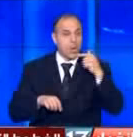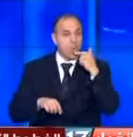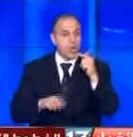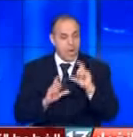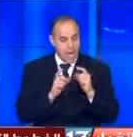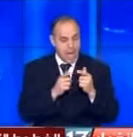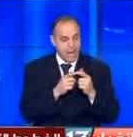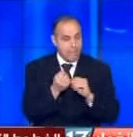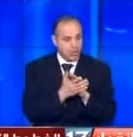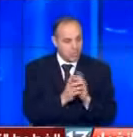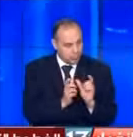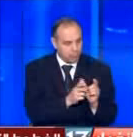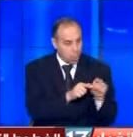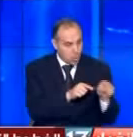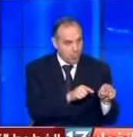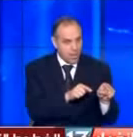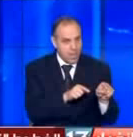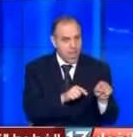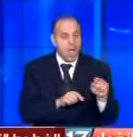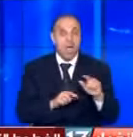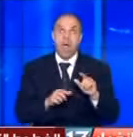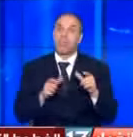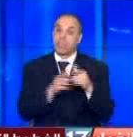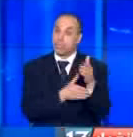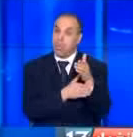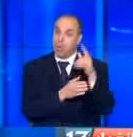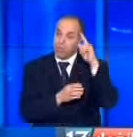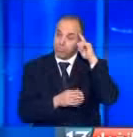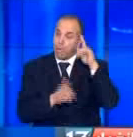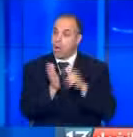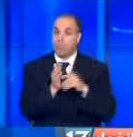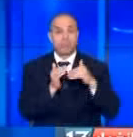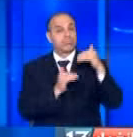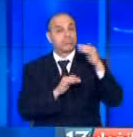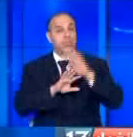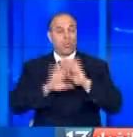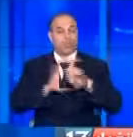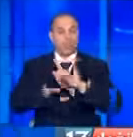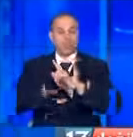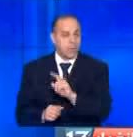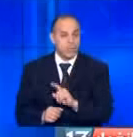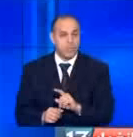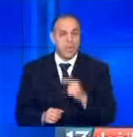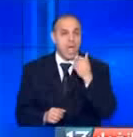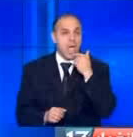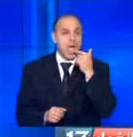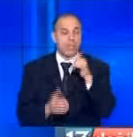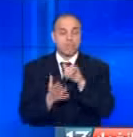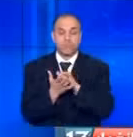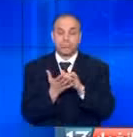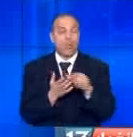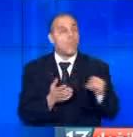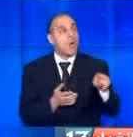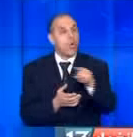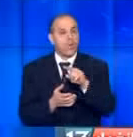في بلاغ له اليوم إن المطار يواصل نشاطه بصفة عادية باستثناء رحلات شركة توت